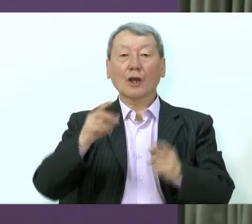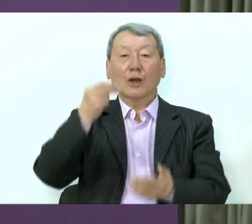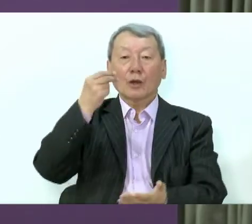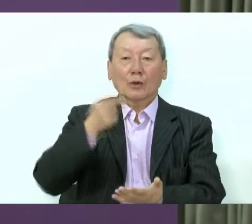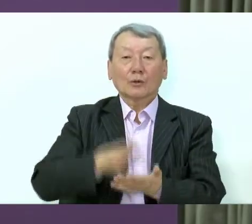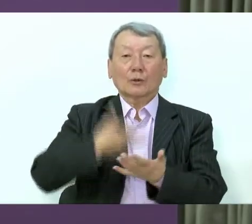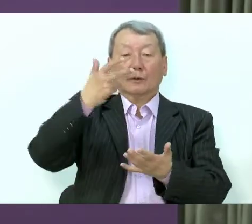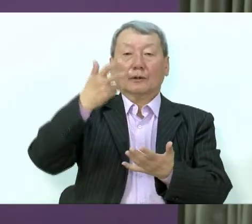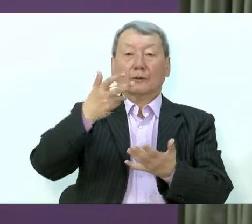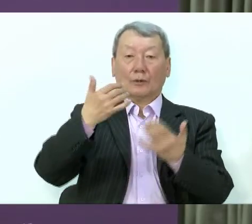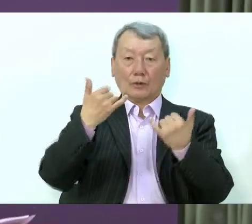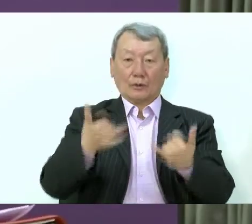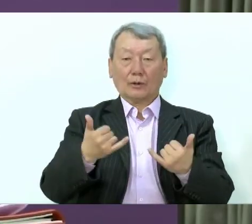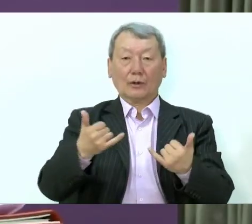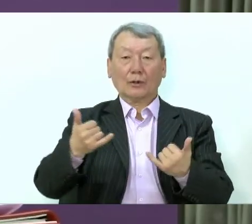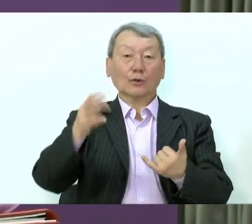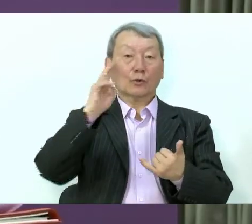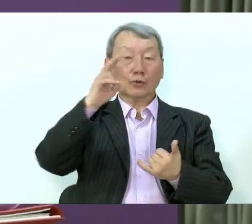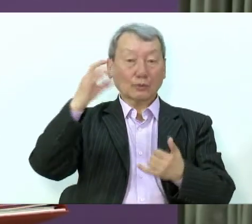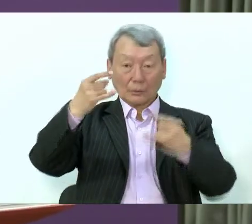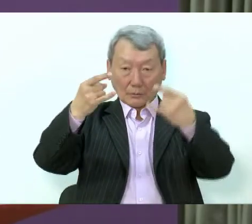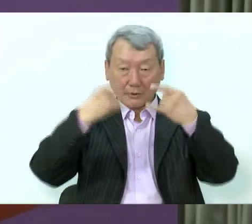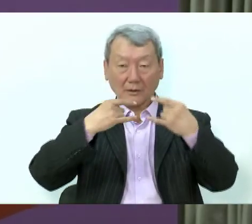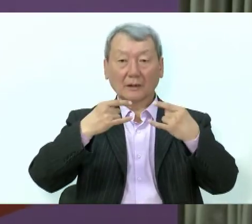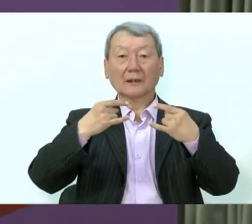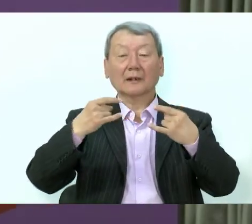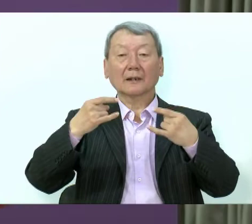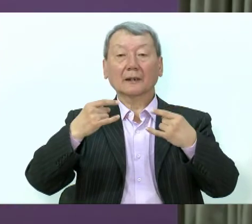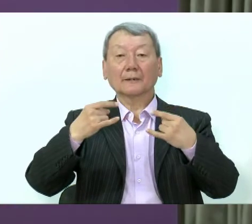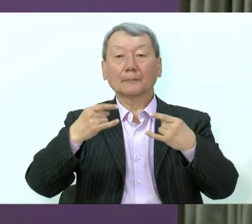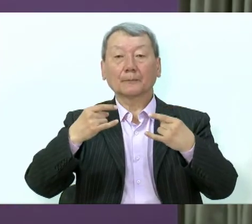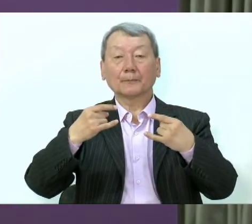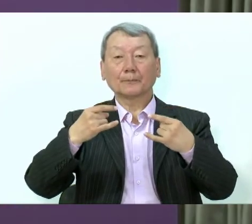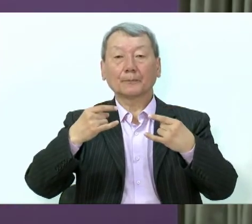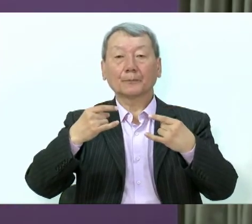Урматтуу телекөрүүчүлөр, радио кагармандар,